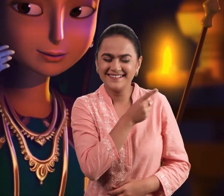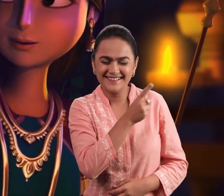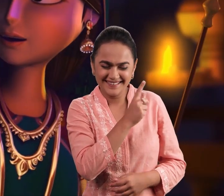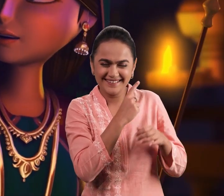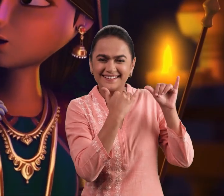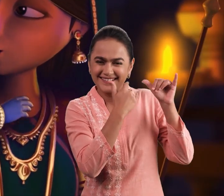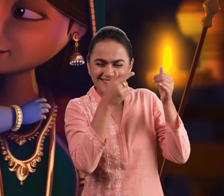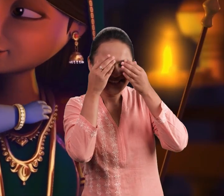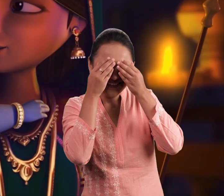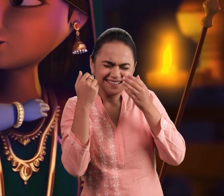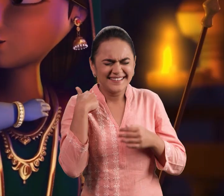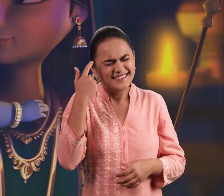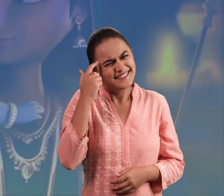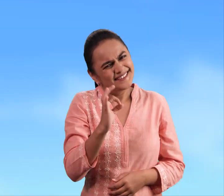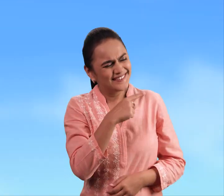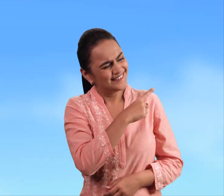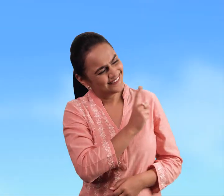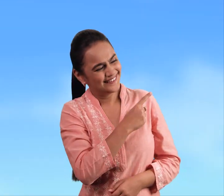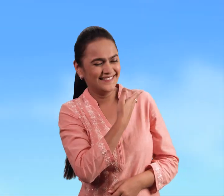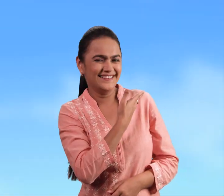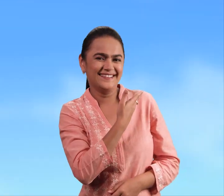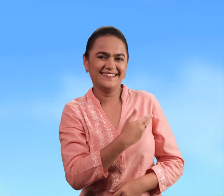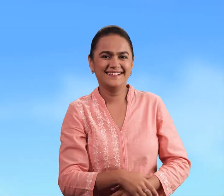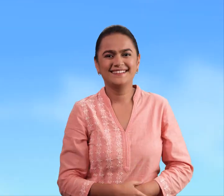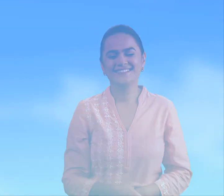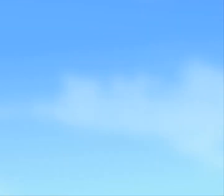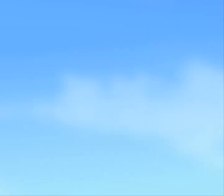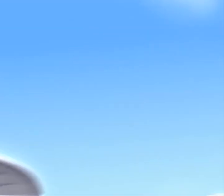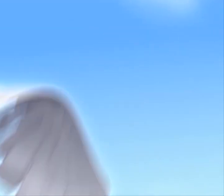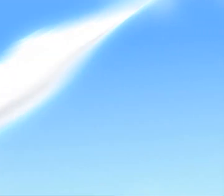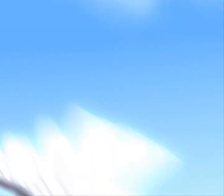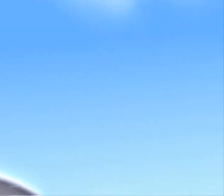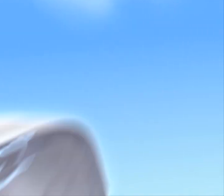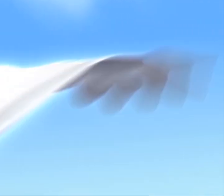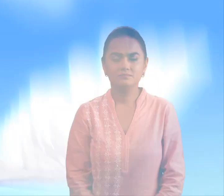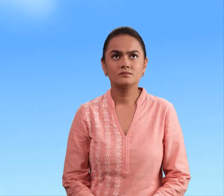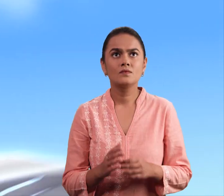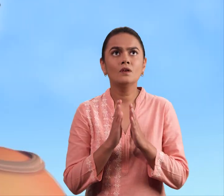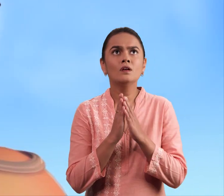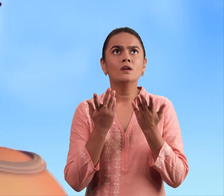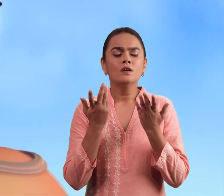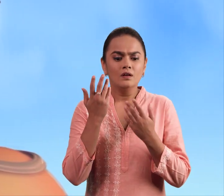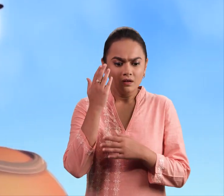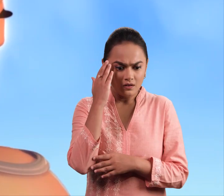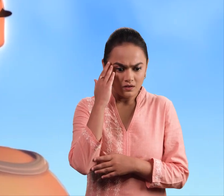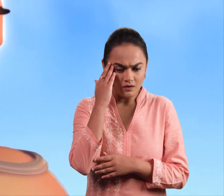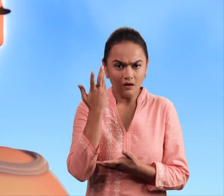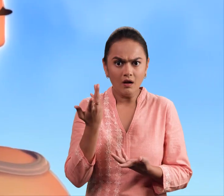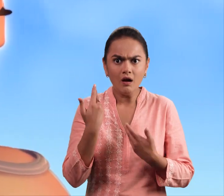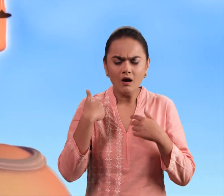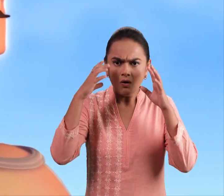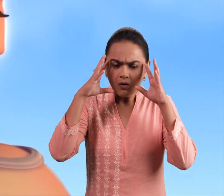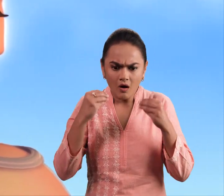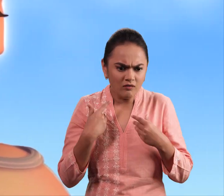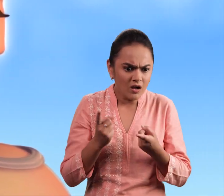कृष्णा, मुझे पता है ये तू है। हे भगवान, ऐसा